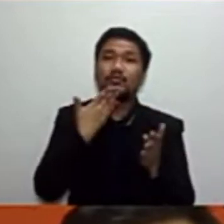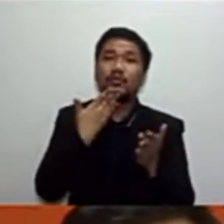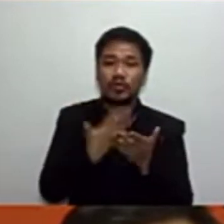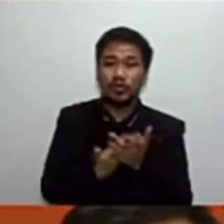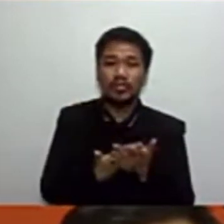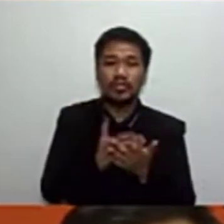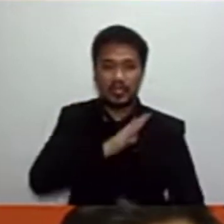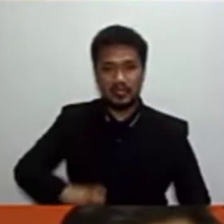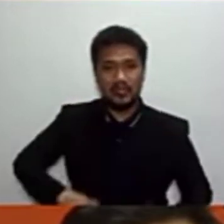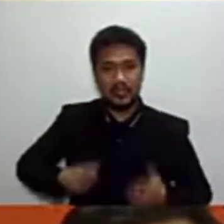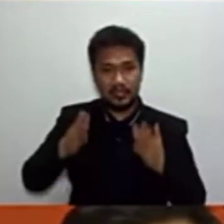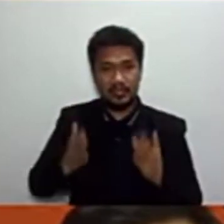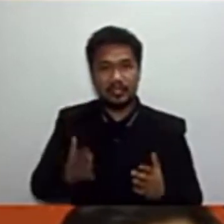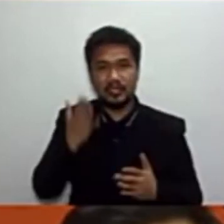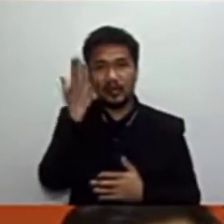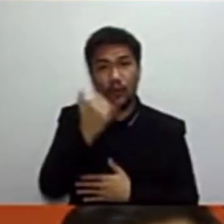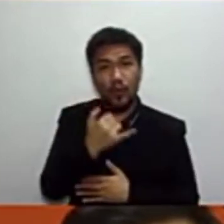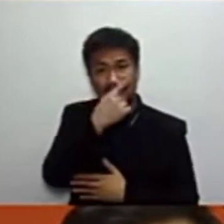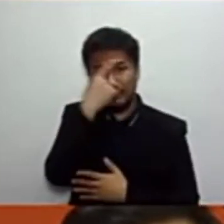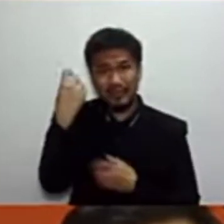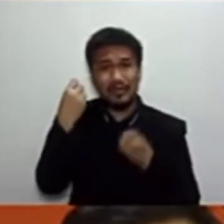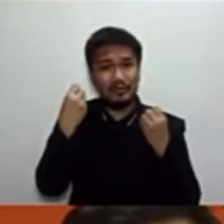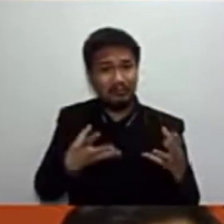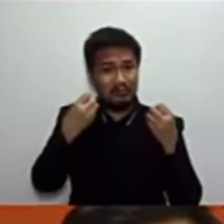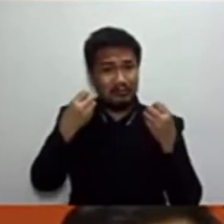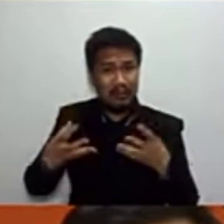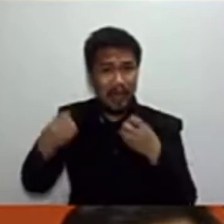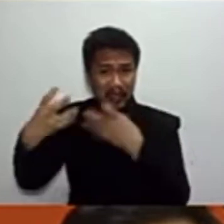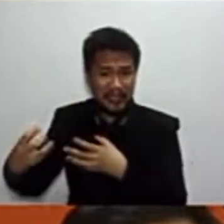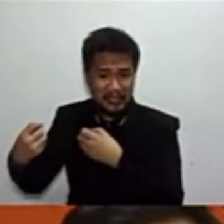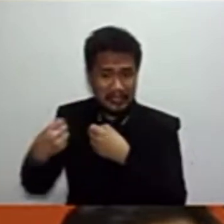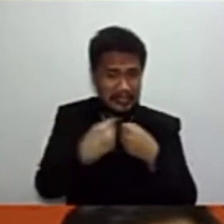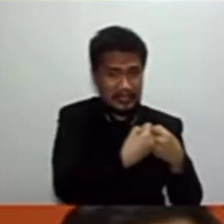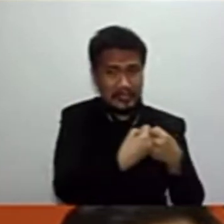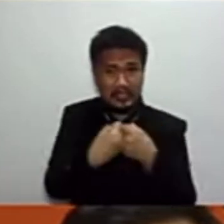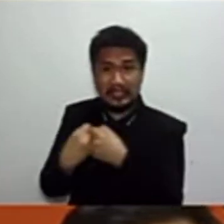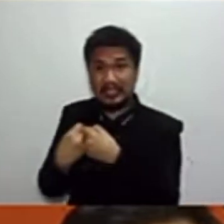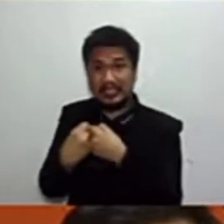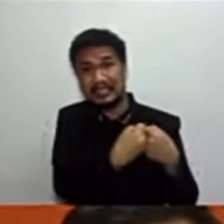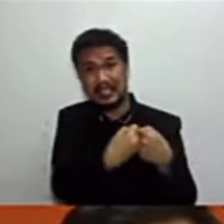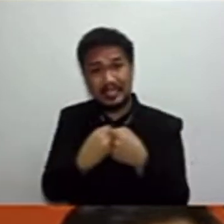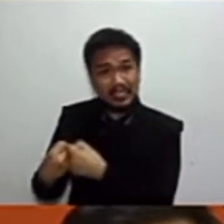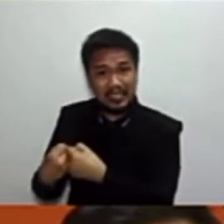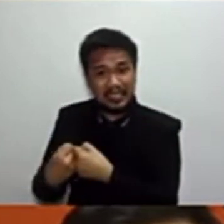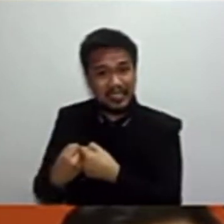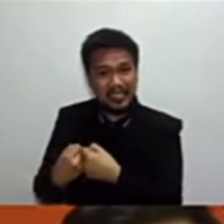puwersang humihila sa atin sa kasamaan at kasalanan.